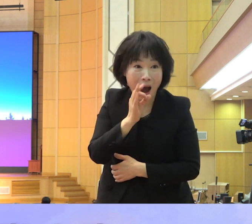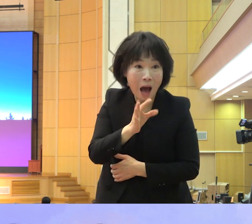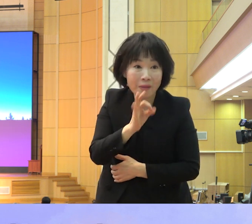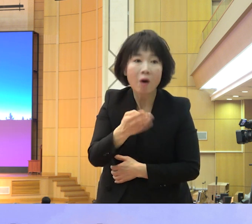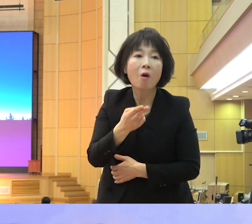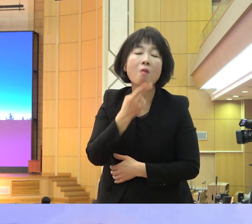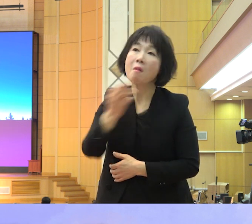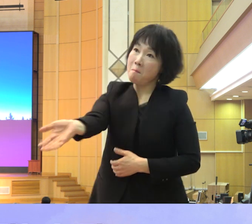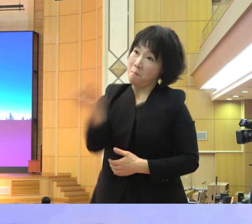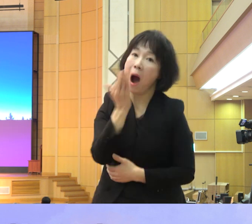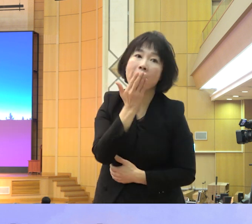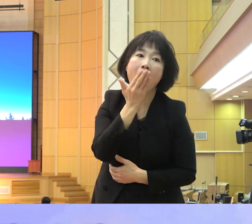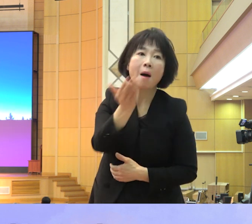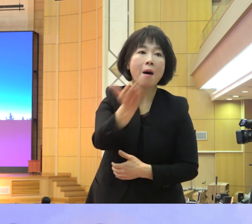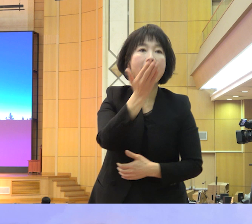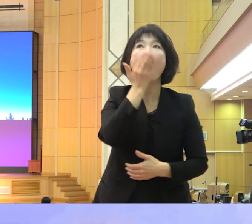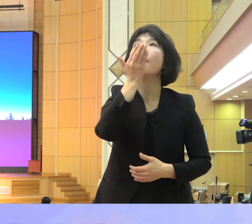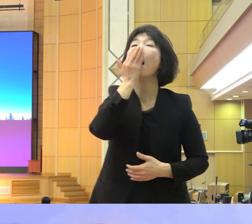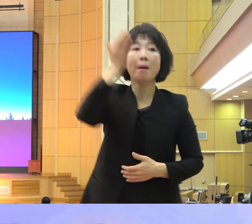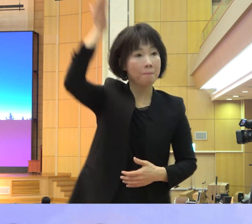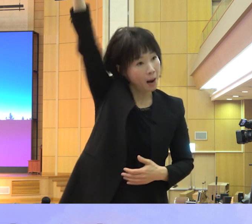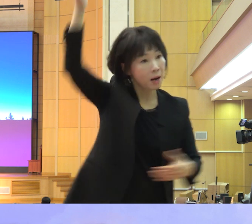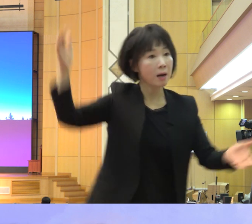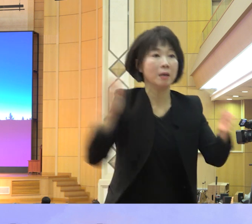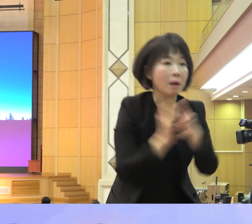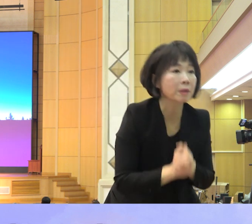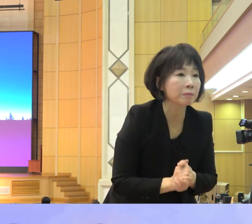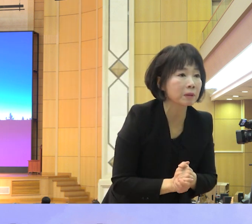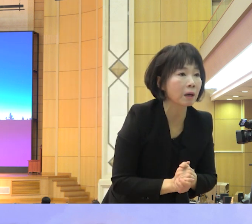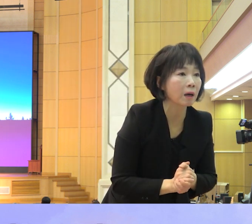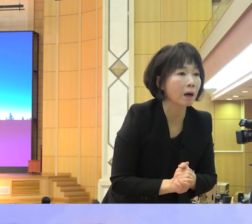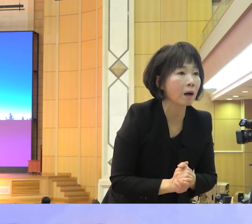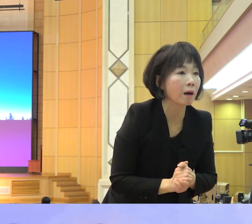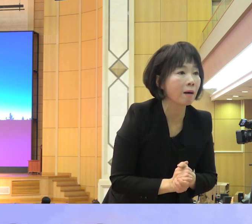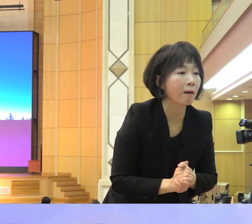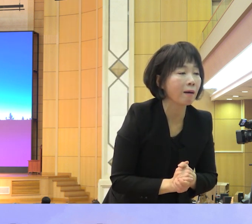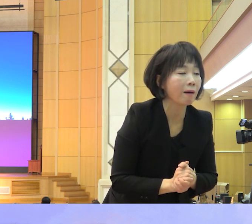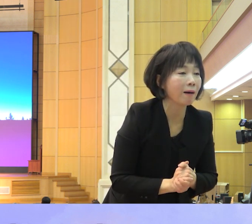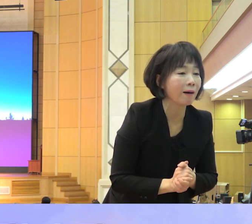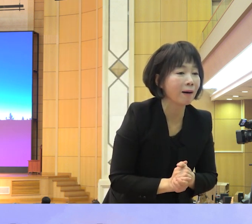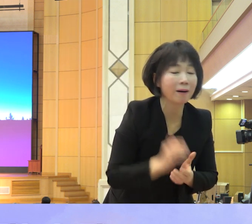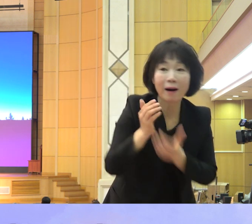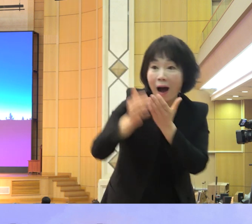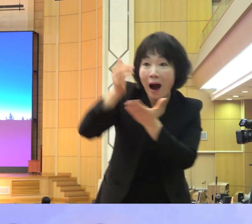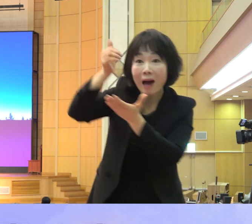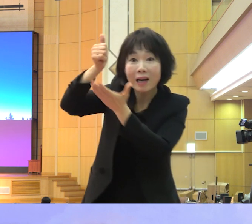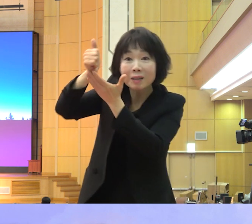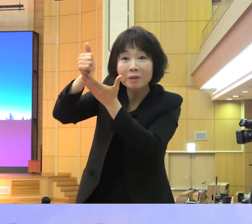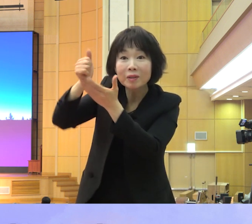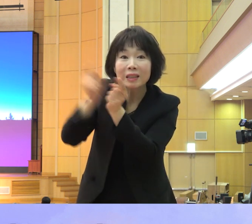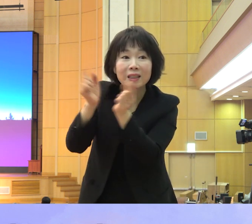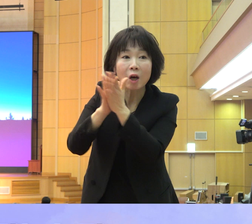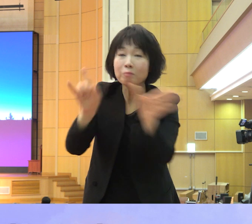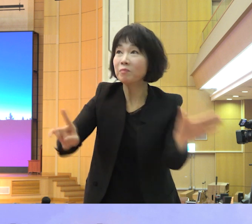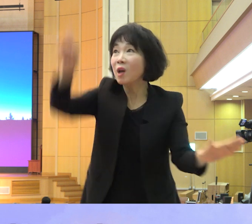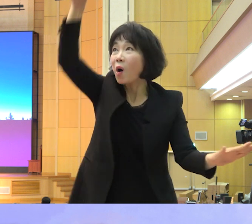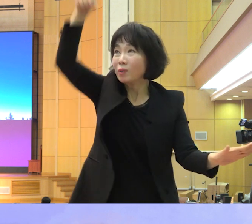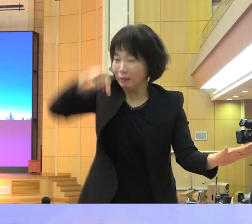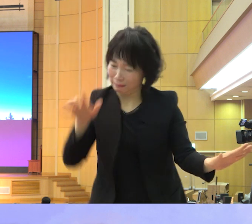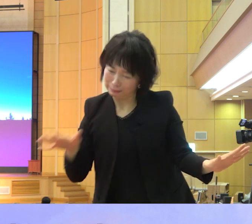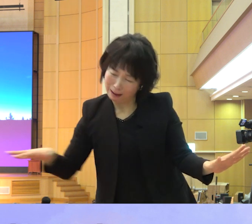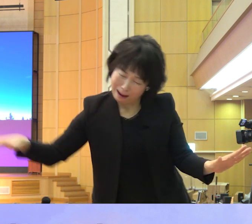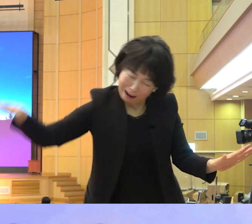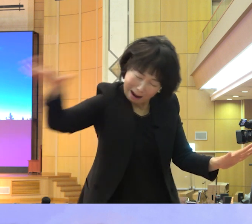설교 서두에서 하나님이 천지를 창조했다. 여러분 천지를 창조했다고 하는 건